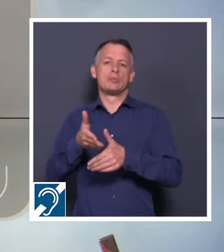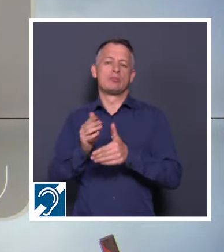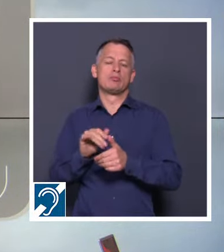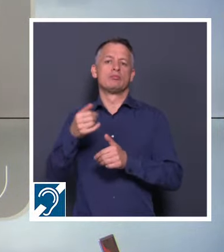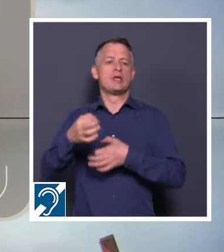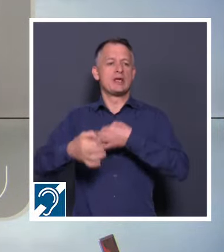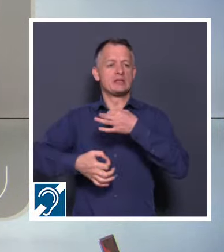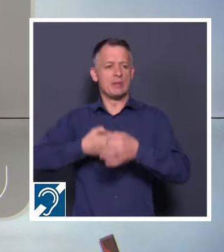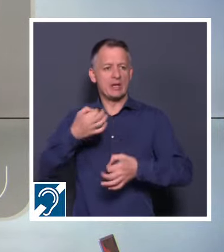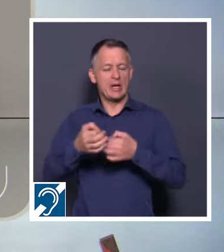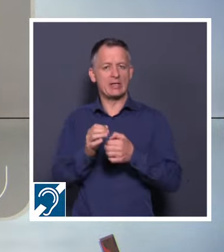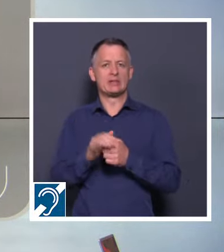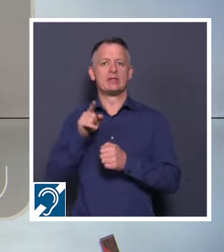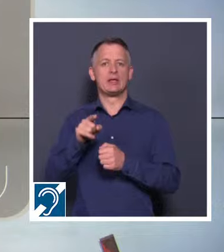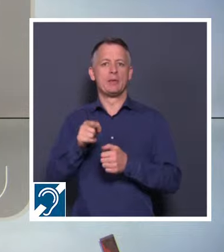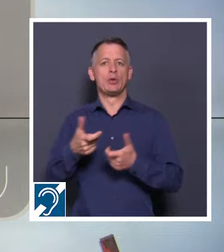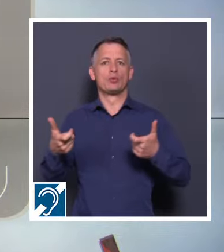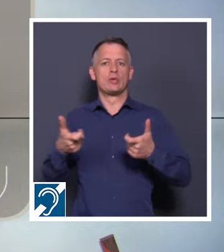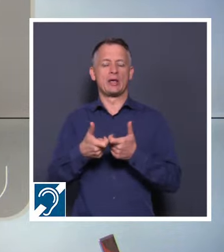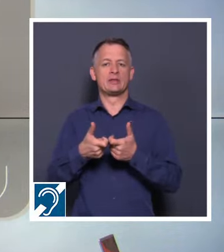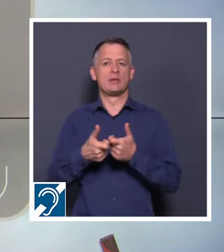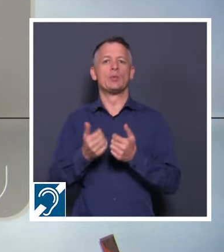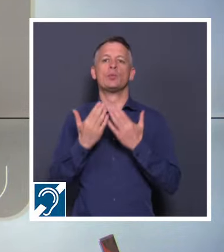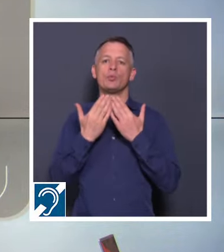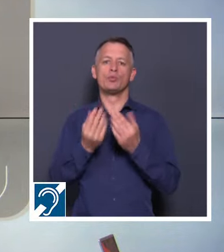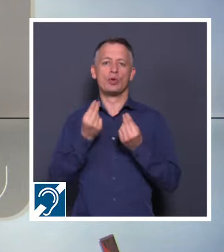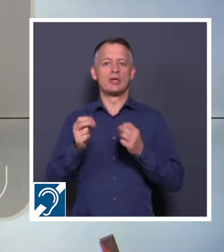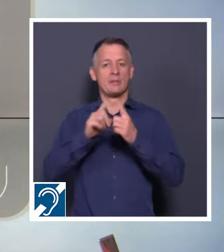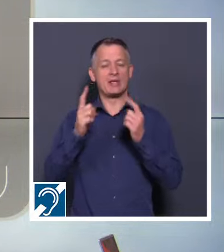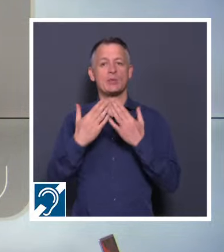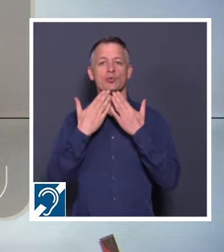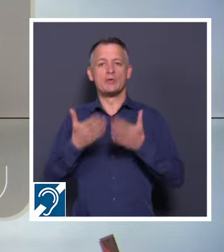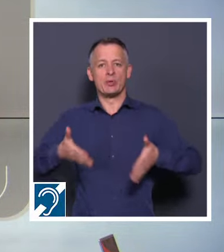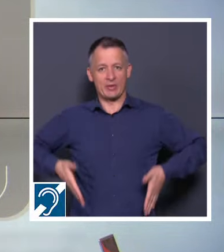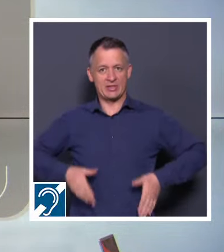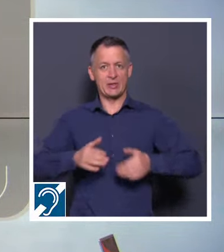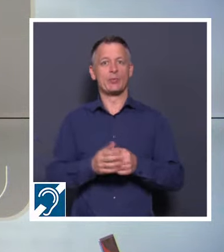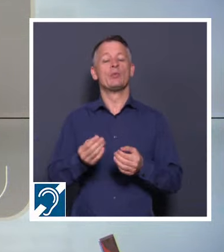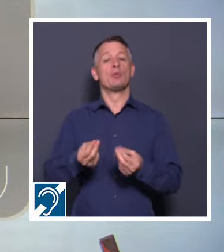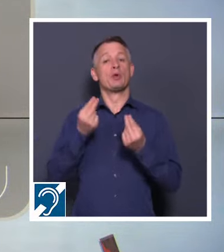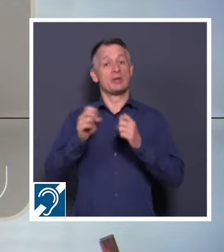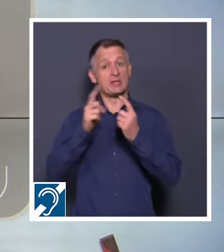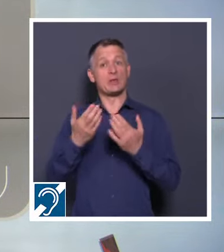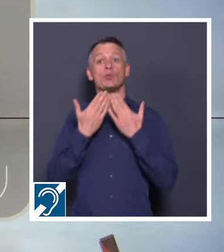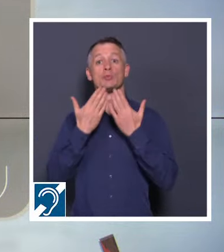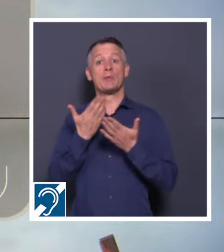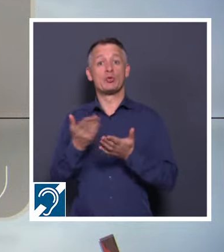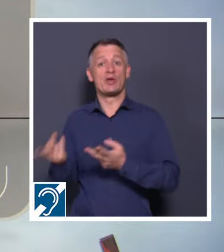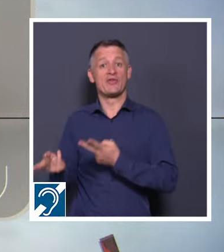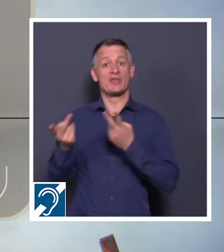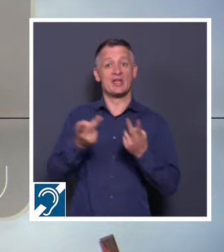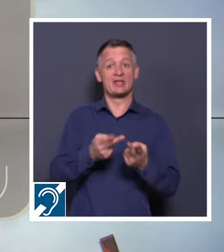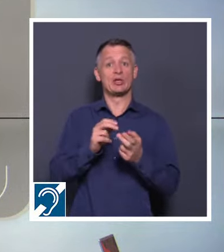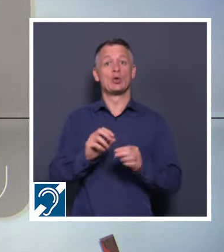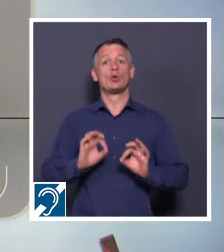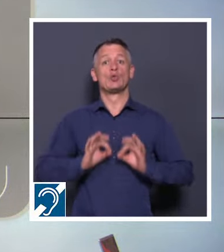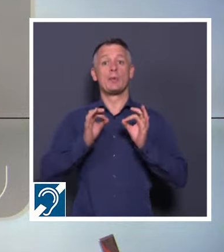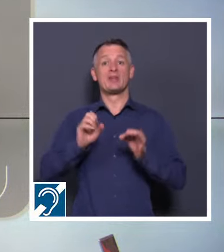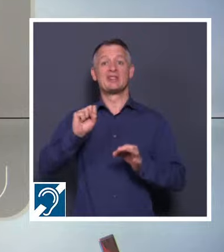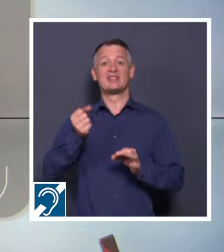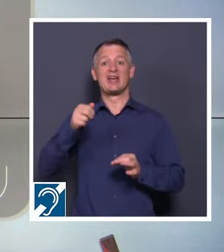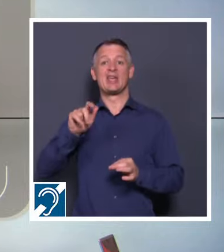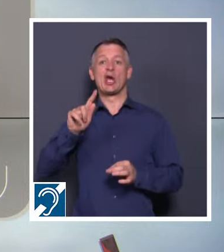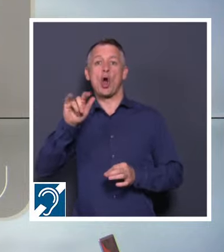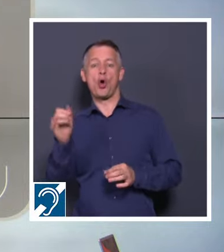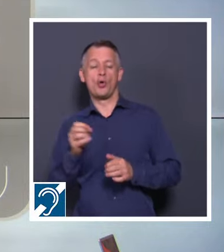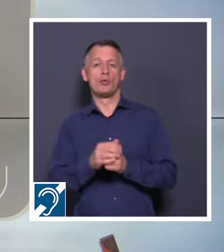și vă mulțumesc mult pentru prezență! Bună dimineața și mulțumesc pentru invitație! Doamna Saigo, o nouă modificare